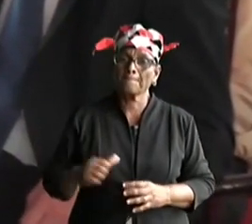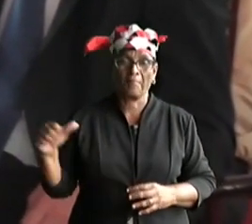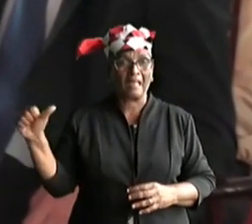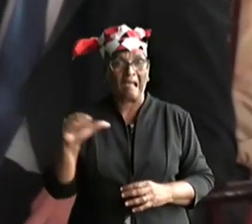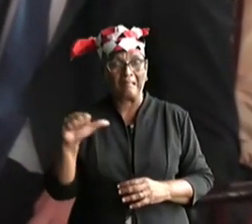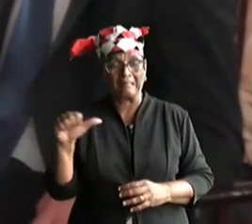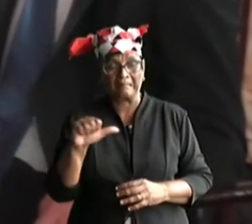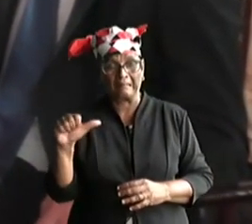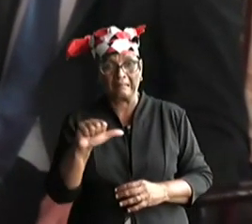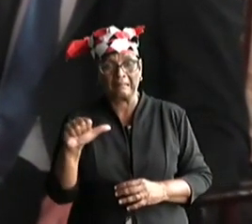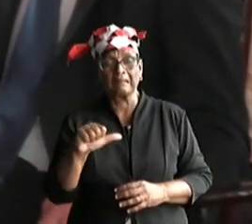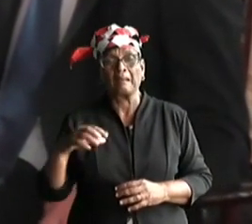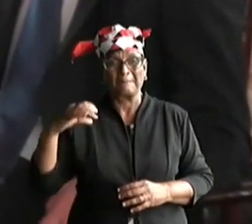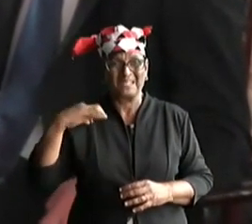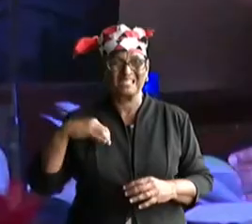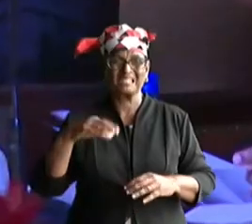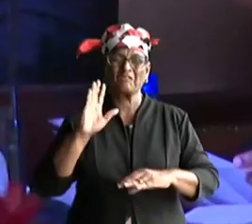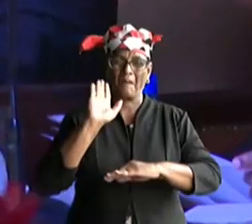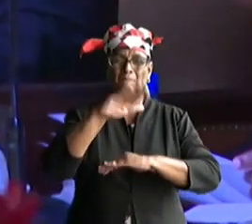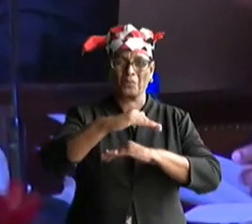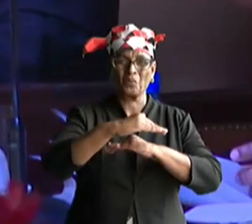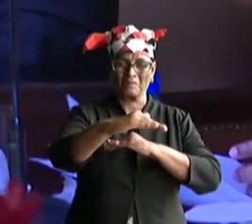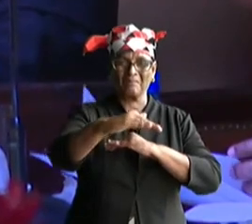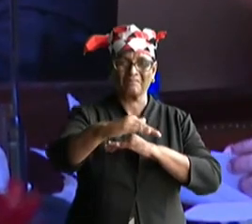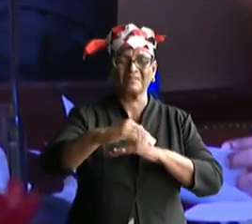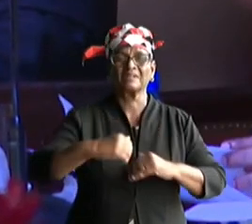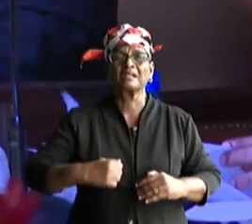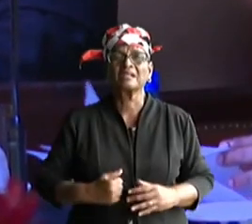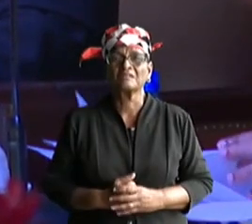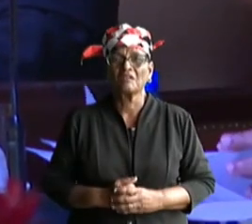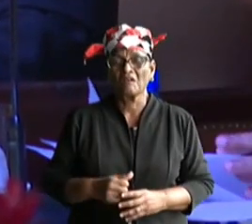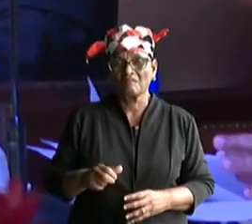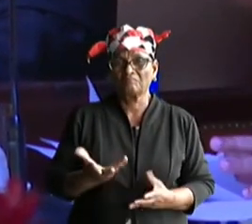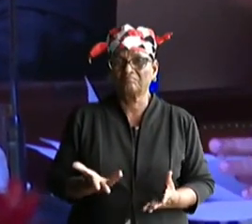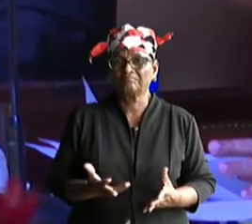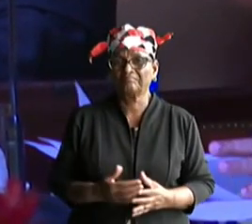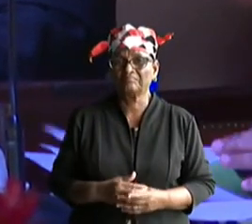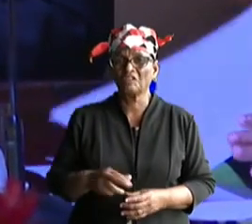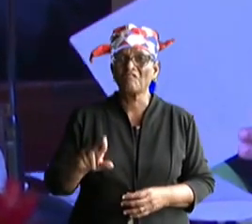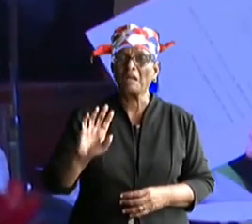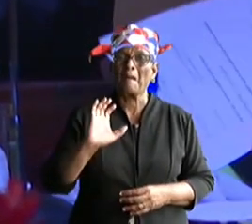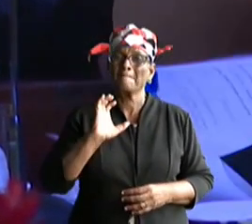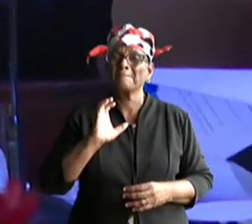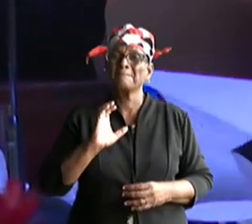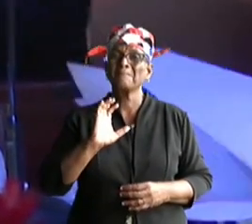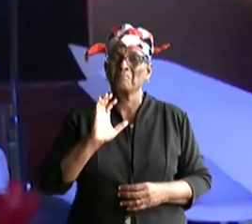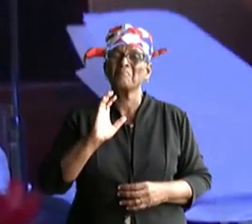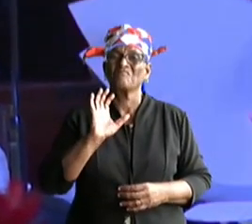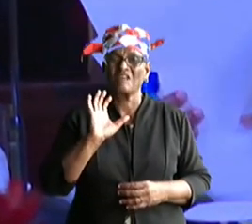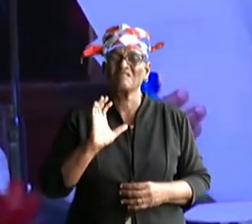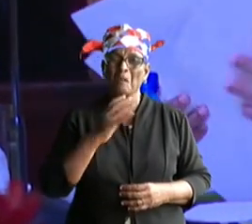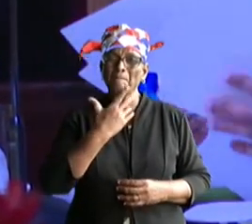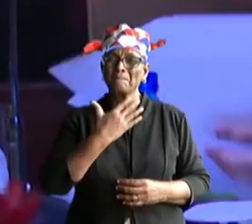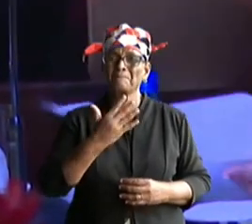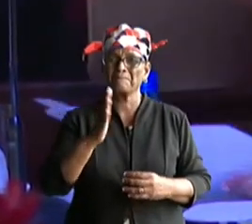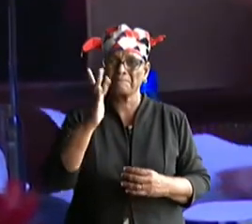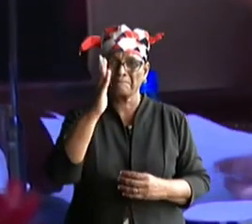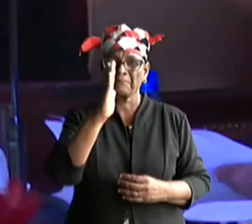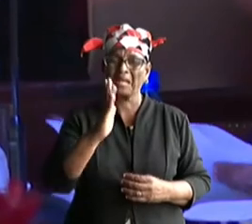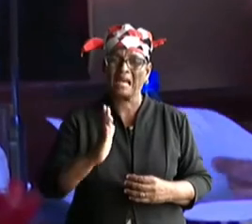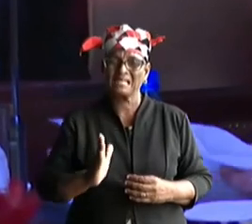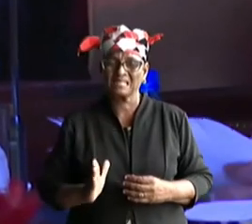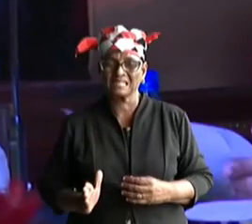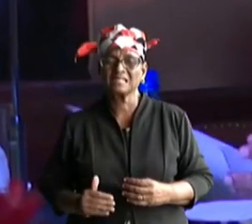Arroyo van Buitenlandse Zaken van de Federatieve Republiek Brazilië en delegatie, de